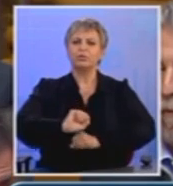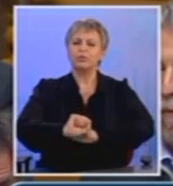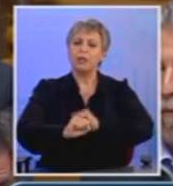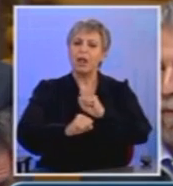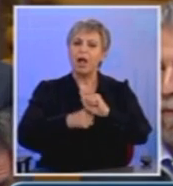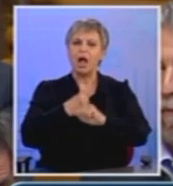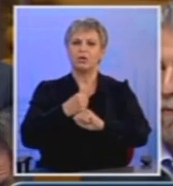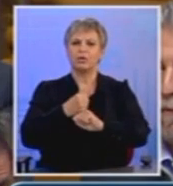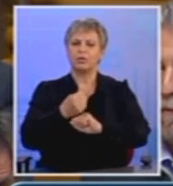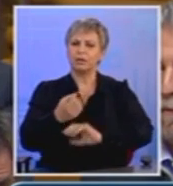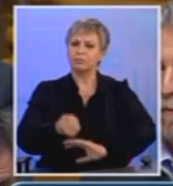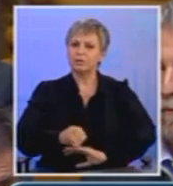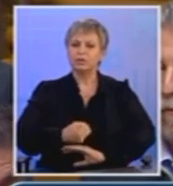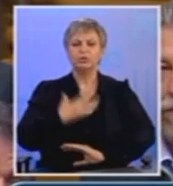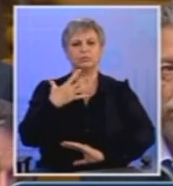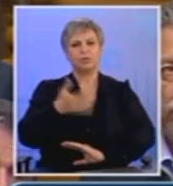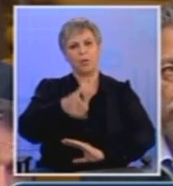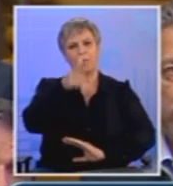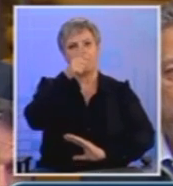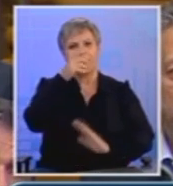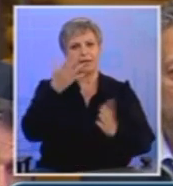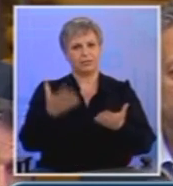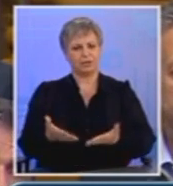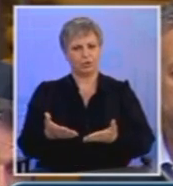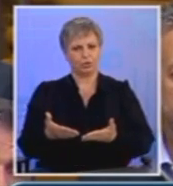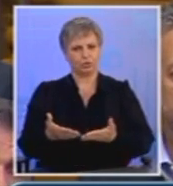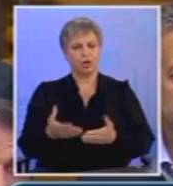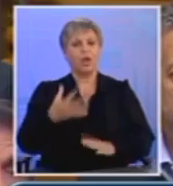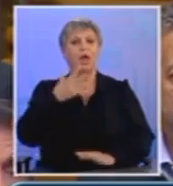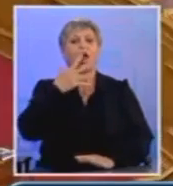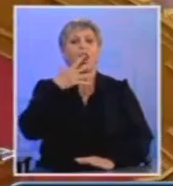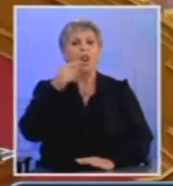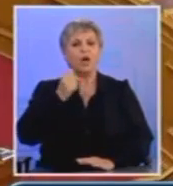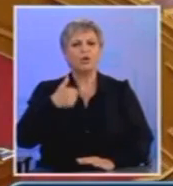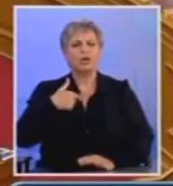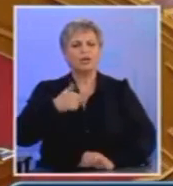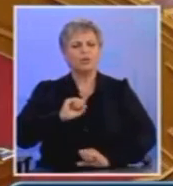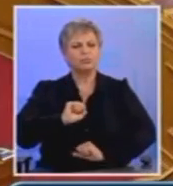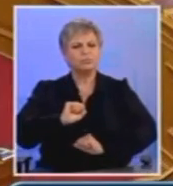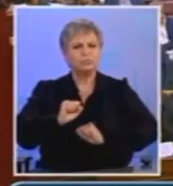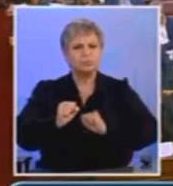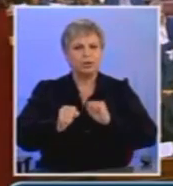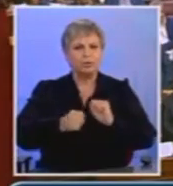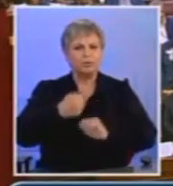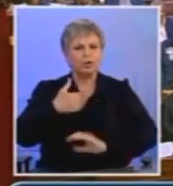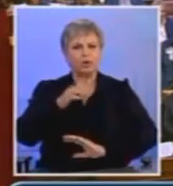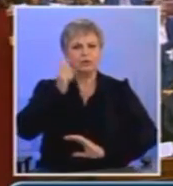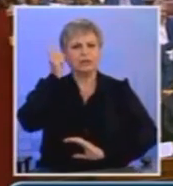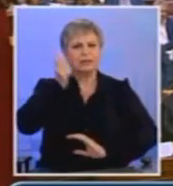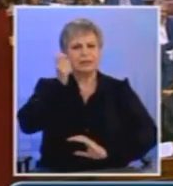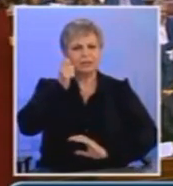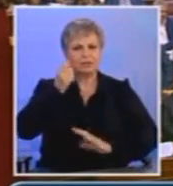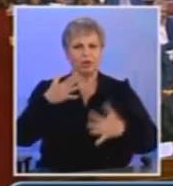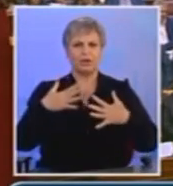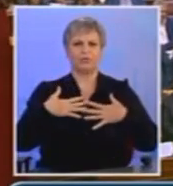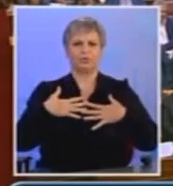αισθάνομαι περήφανος διότι με αυταπάρνηση δώσαμε τη μάχη